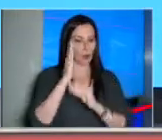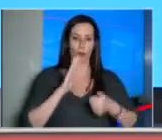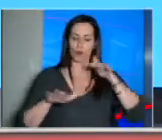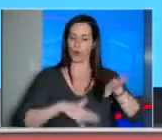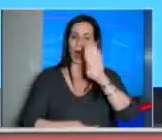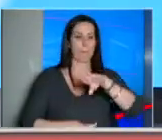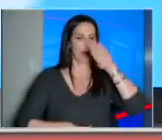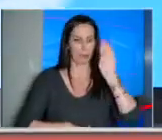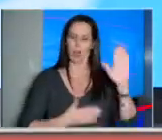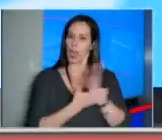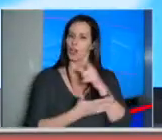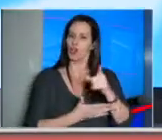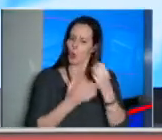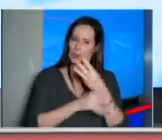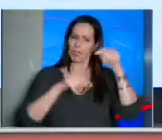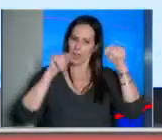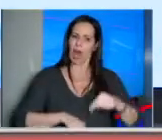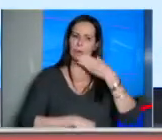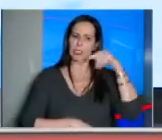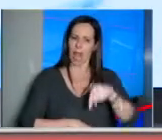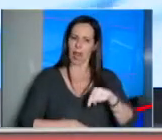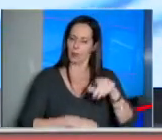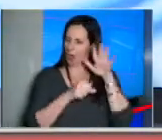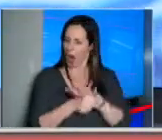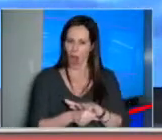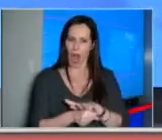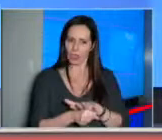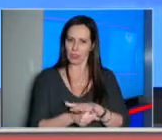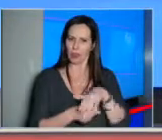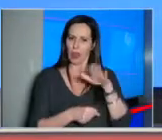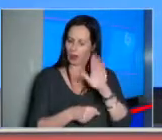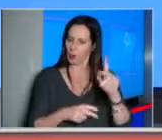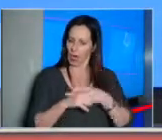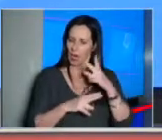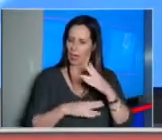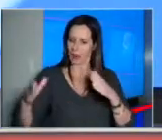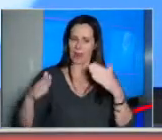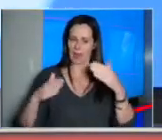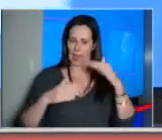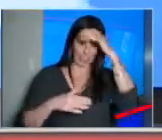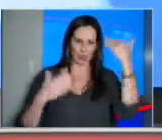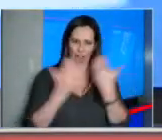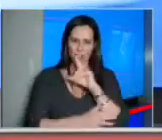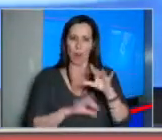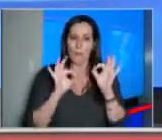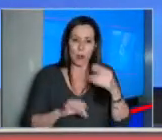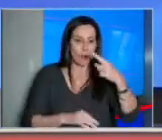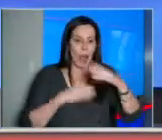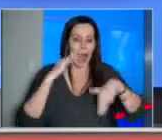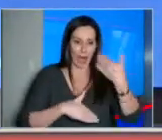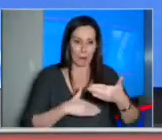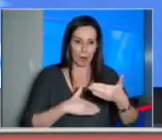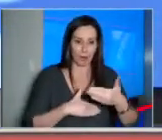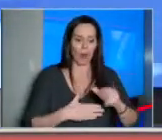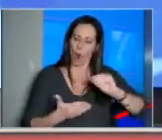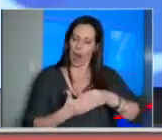הממשלה בנימין נתניהו החליט שהוא מייסד כאן בישראל בלחץ לא מתון וגם לא סטנדרטי את הימין הקיצוני החדש, ממש יומיים לאחר מכן